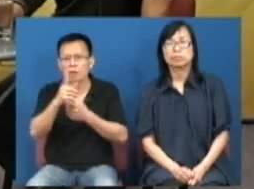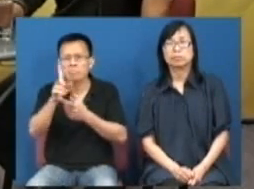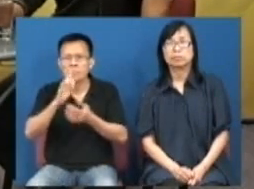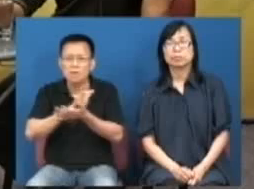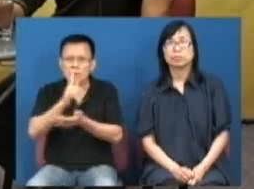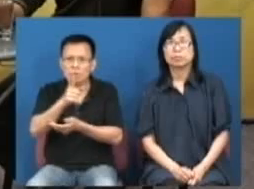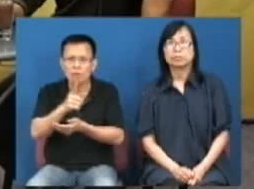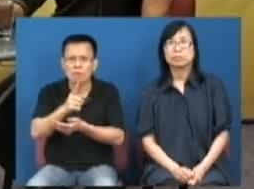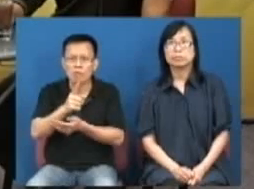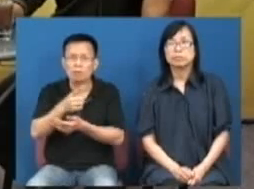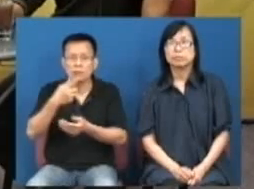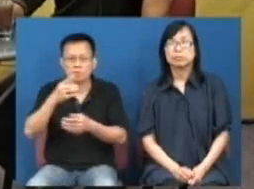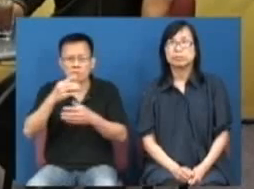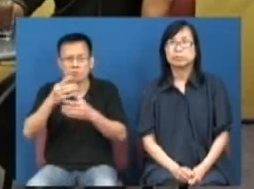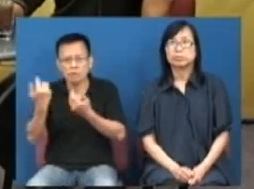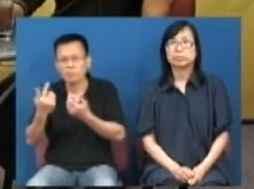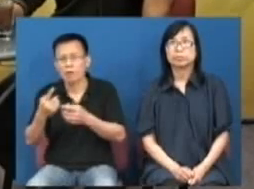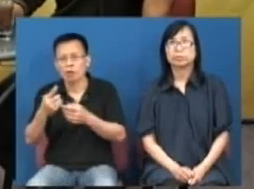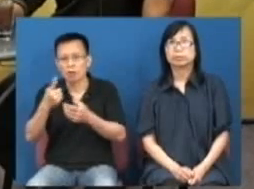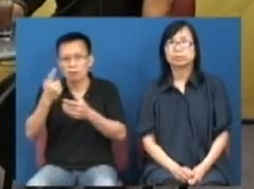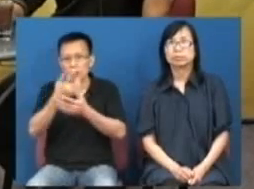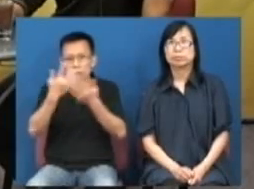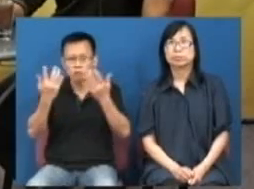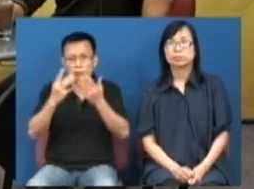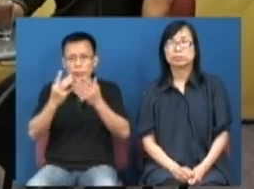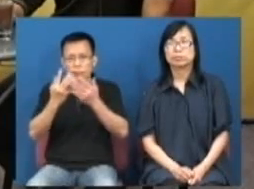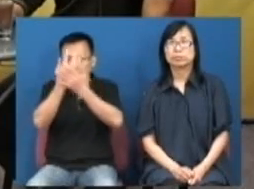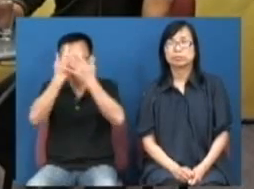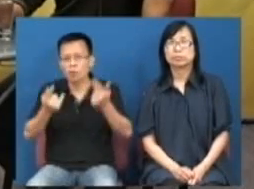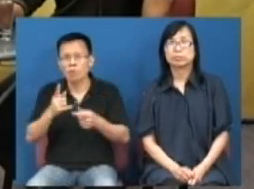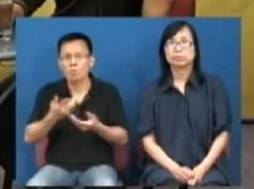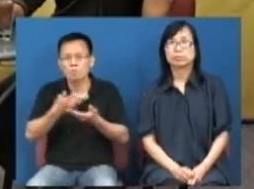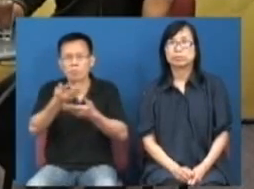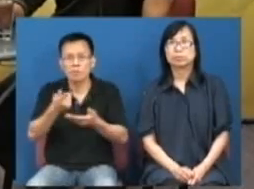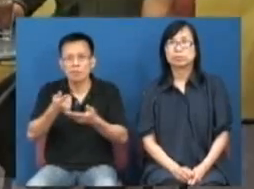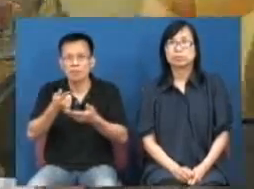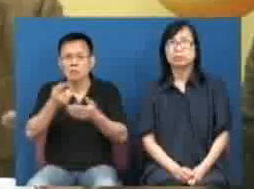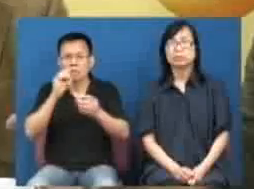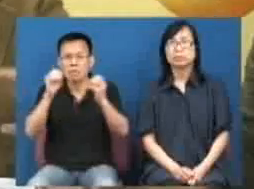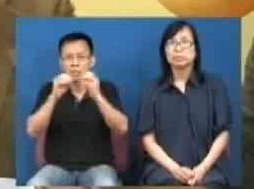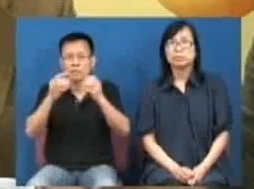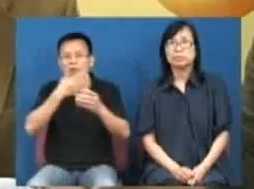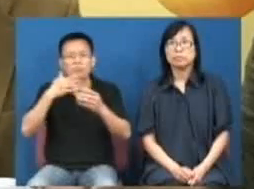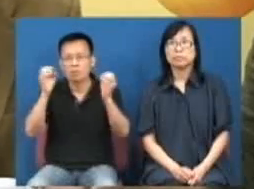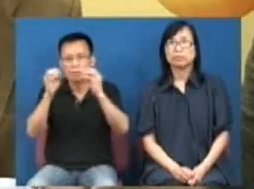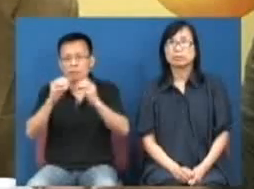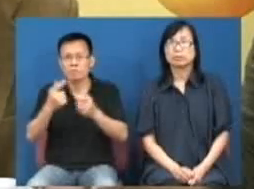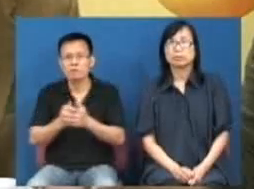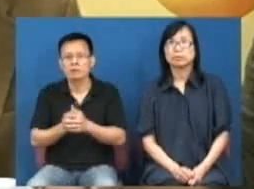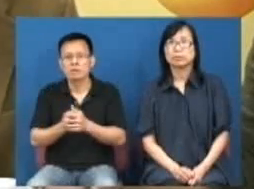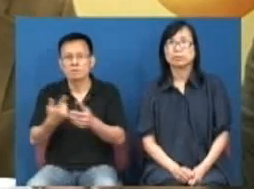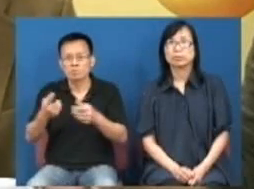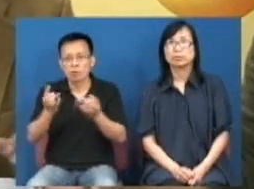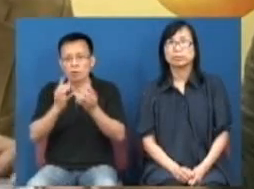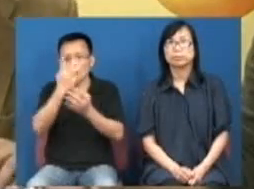你一方面就說想想我整個 U-Photo 跟那些年輕人 去傾談我還要有 Live Chat 去跟那些年輕人